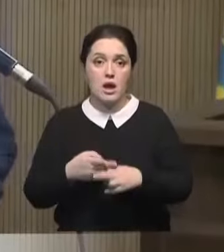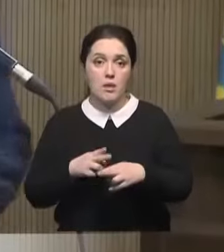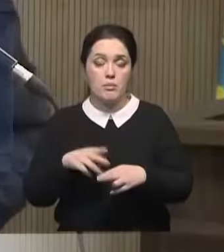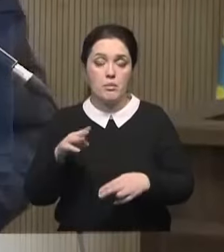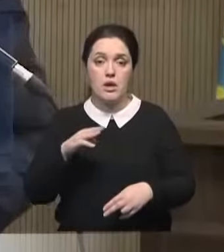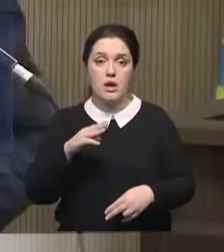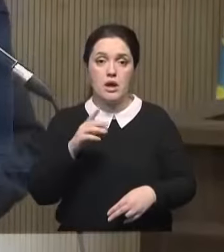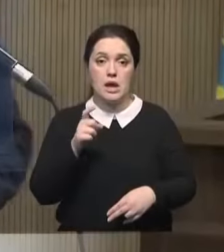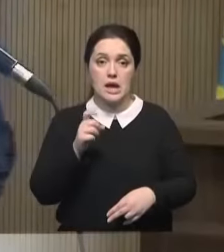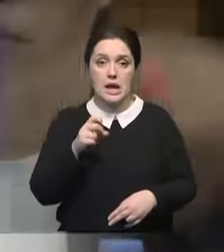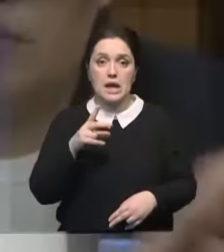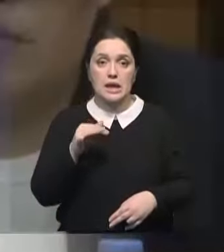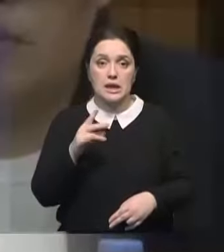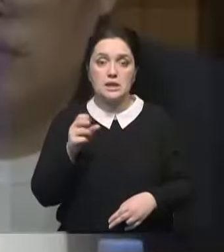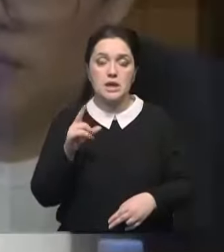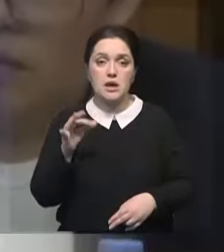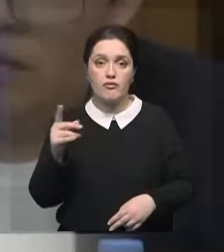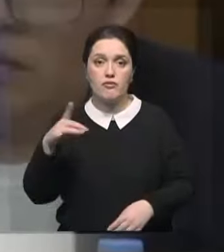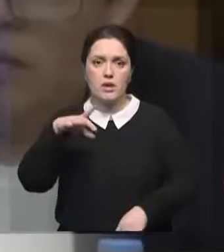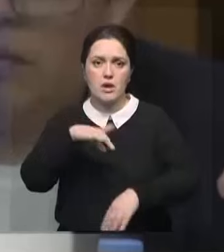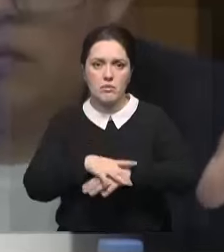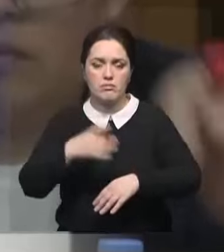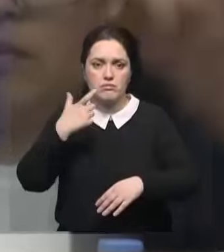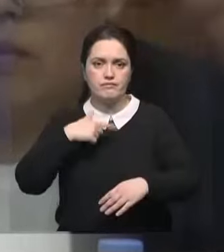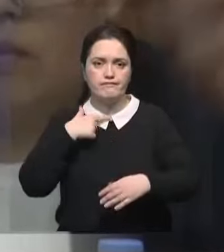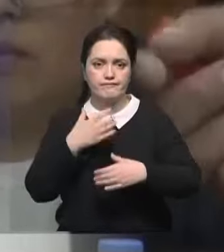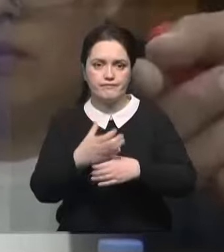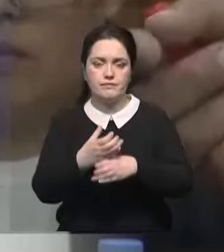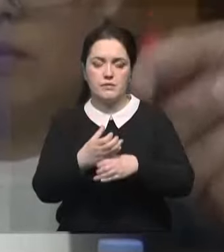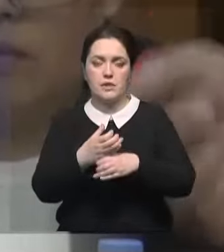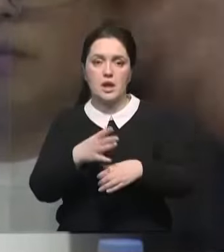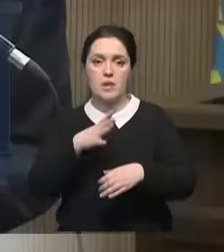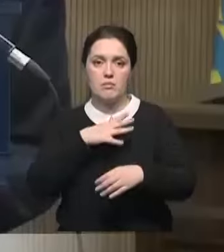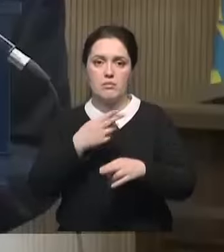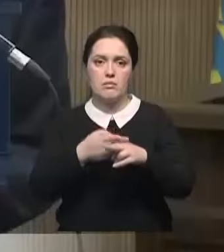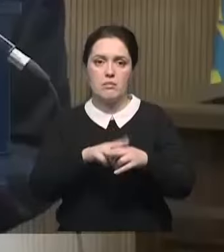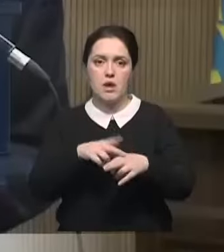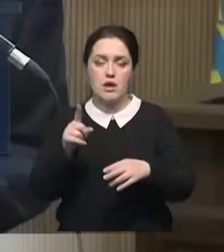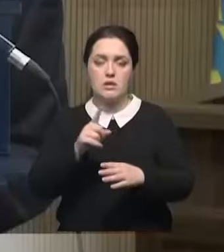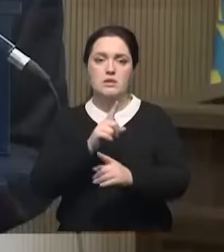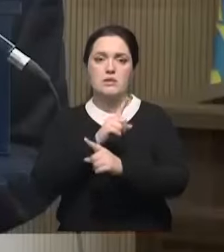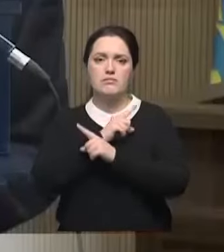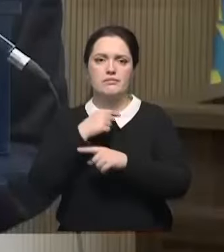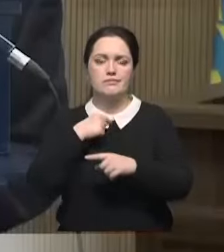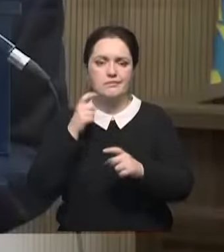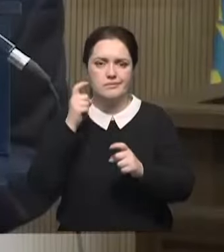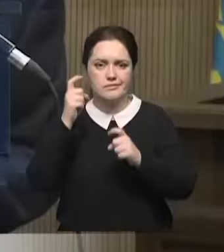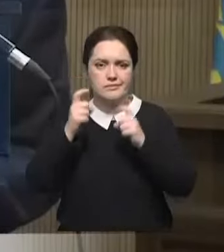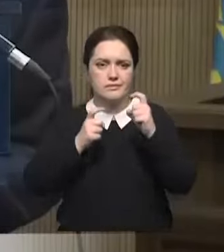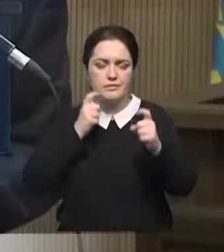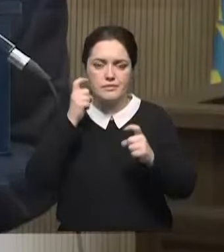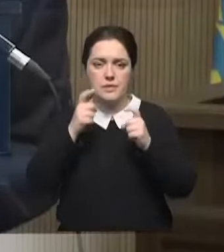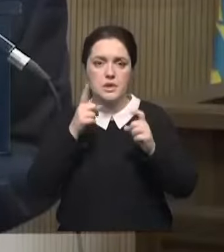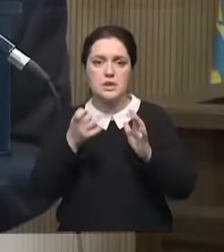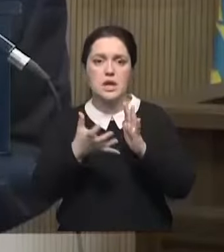заявил, на теле погибшей выявлены признаки удушья. Смерть девушки сопровождалась не храпом, а хрипом, возникшего из-за недостатка